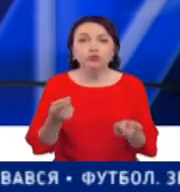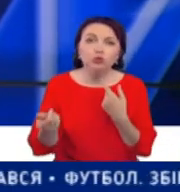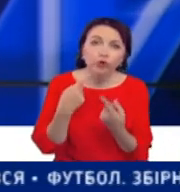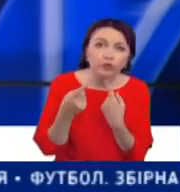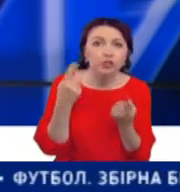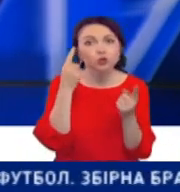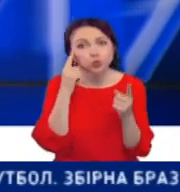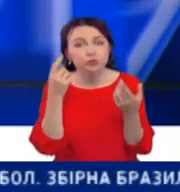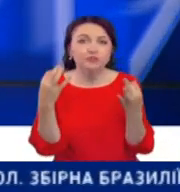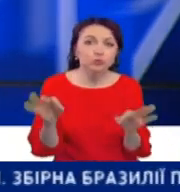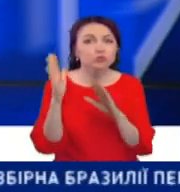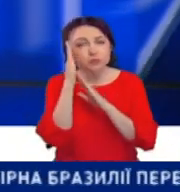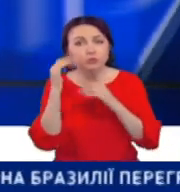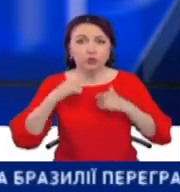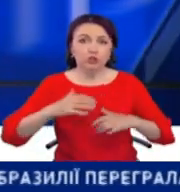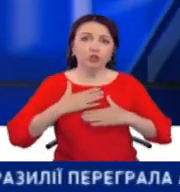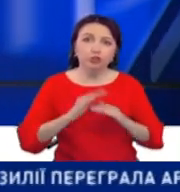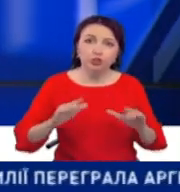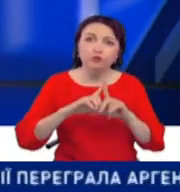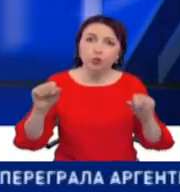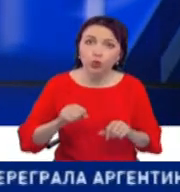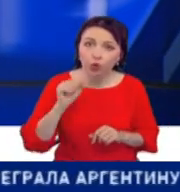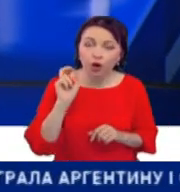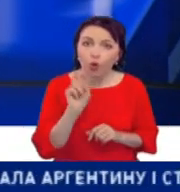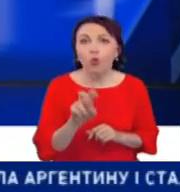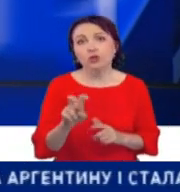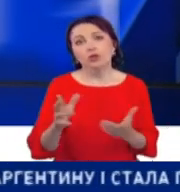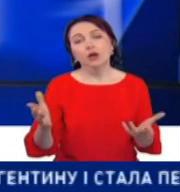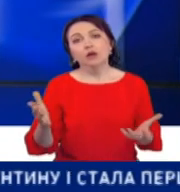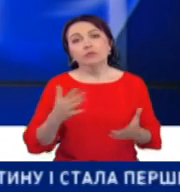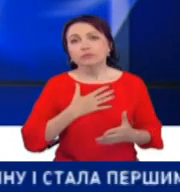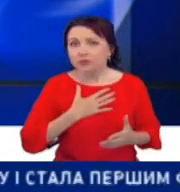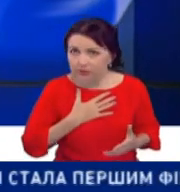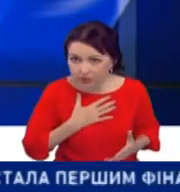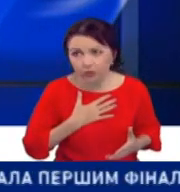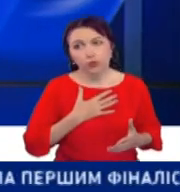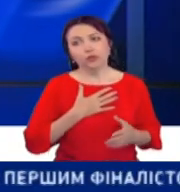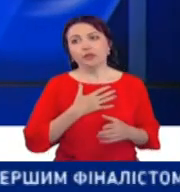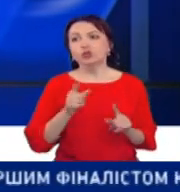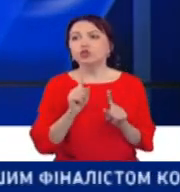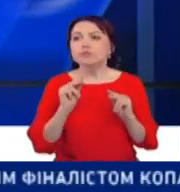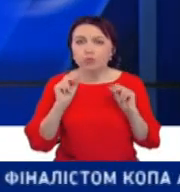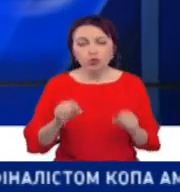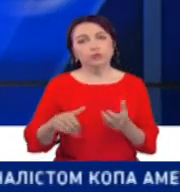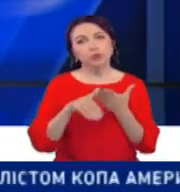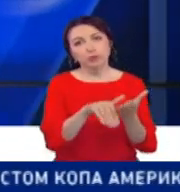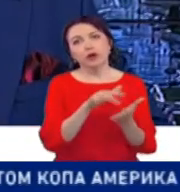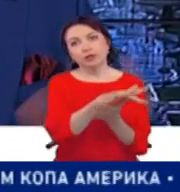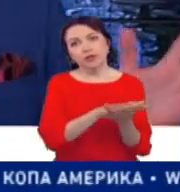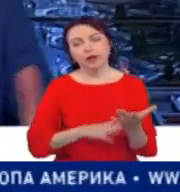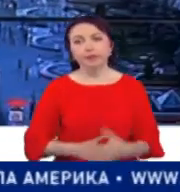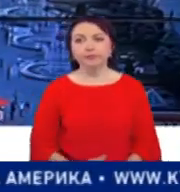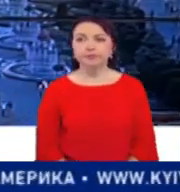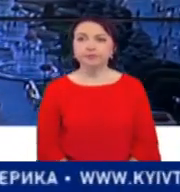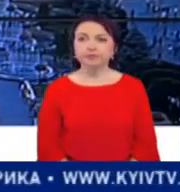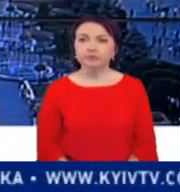говорити, думати. 100%. Спимо спокійно, наші діти в школу ходять. Тому низький їм уклін, і чим можемо, будемо допомагати і далі. Пане Сергію,